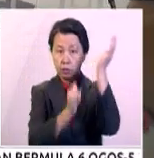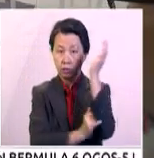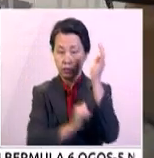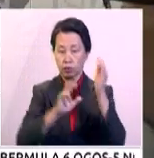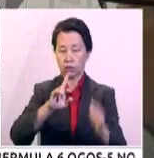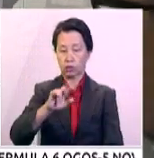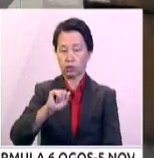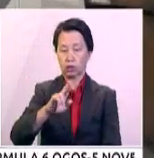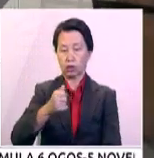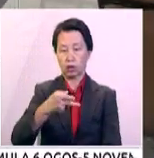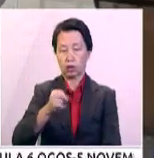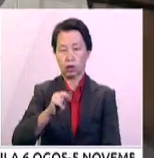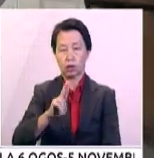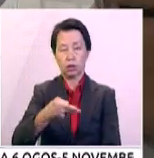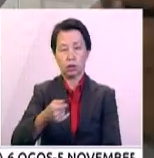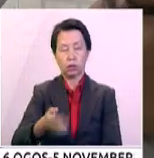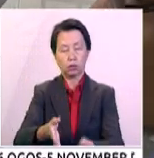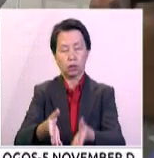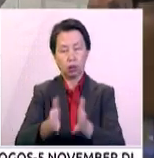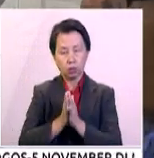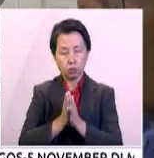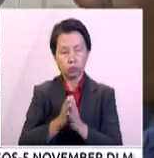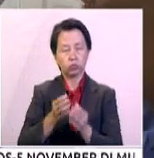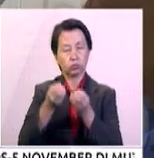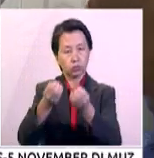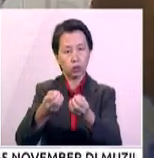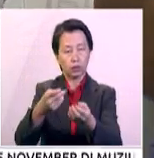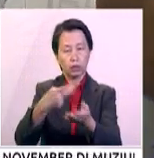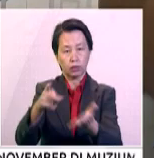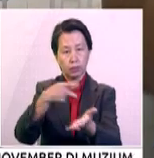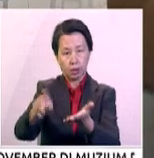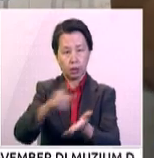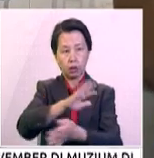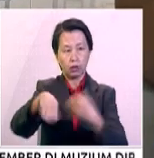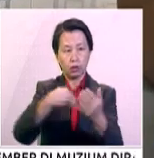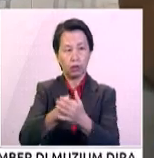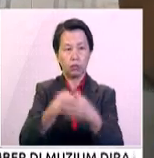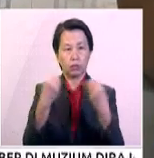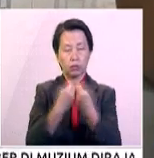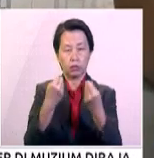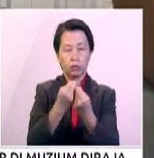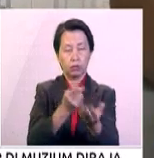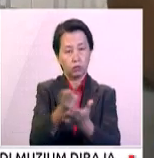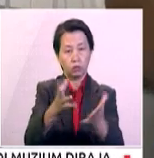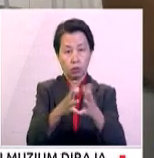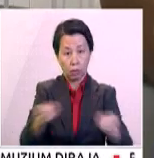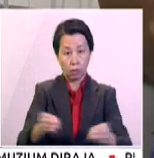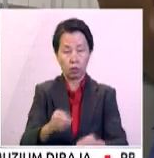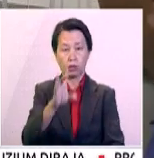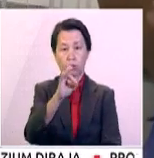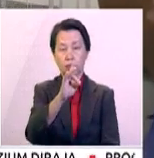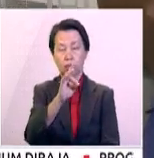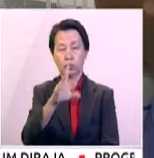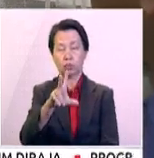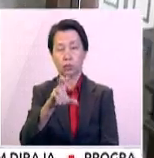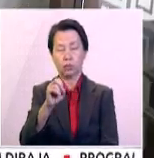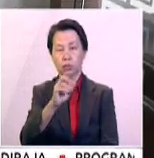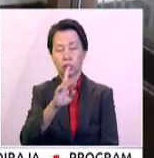sudah menghantar permohonan tawaran penyelesaian bagi membayar balik keseluruhan jumlah lucut hak sebanyak